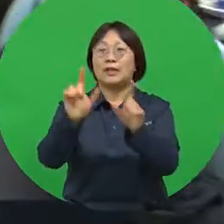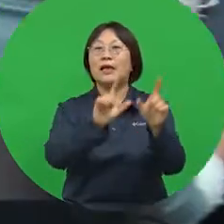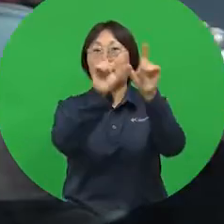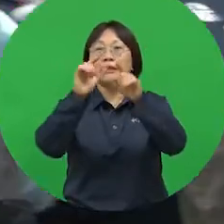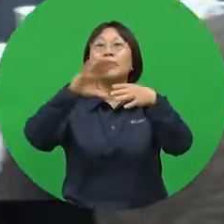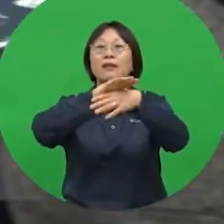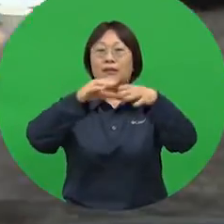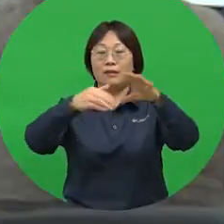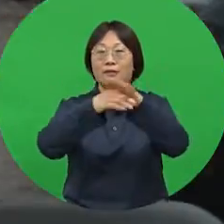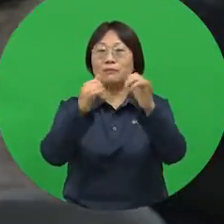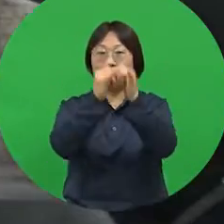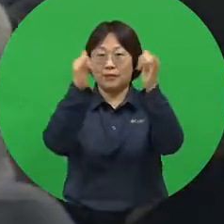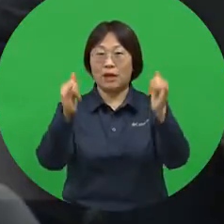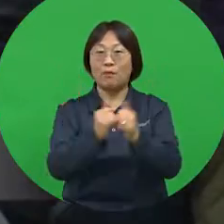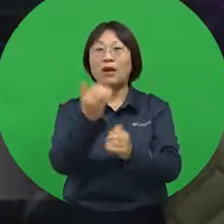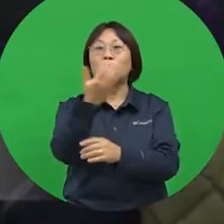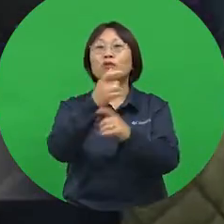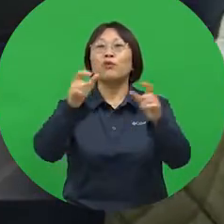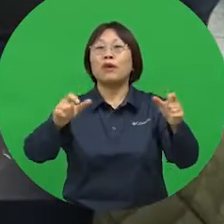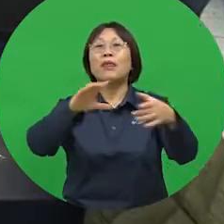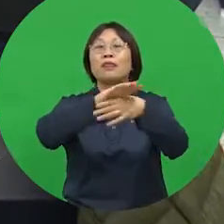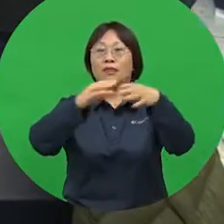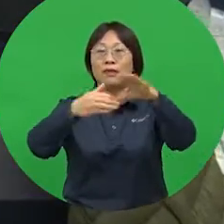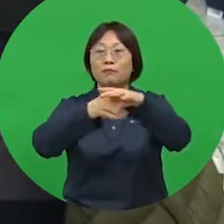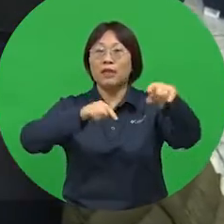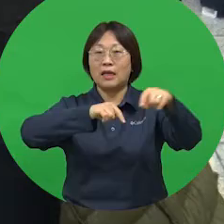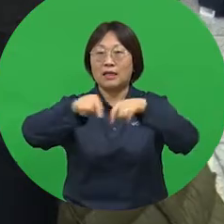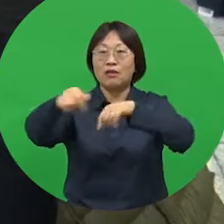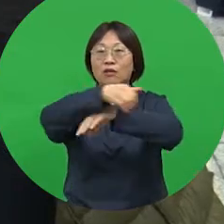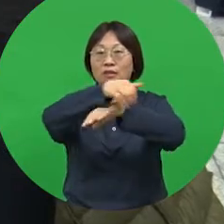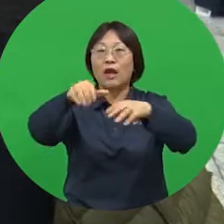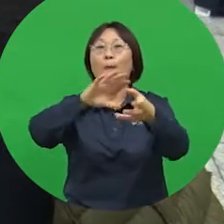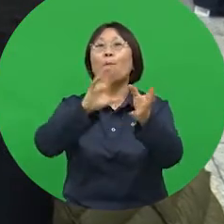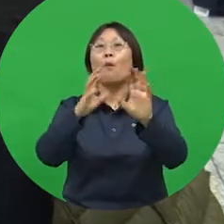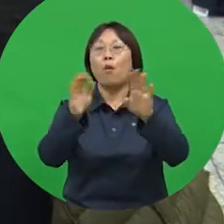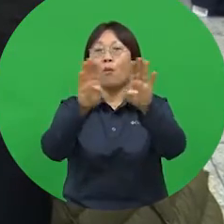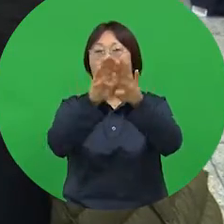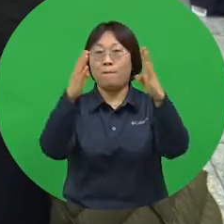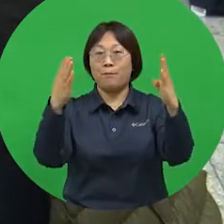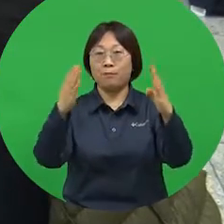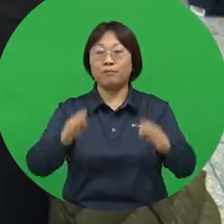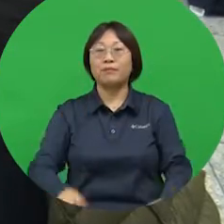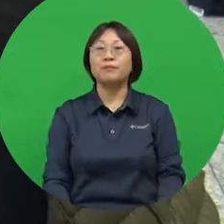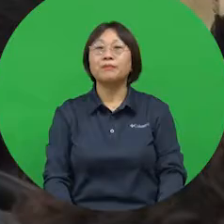더불어 살아가는 다문화 사회, 구로구에서 다문화 정책 포럼이 개최됐습니다.